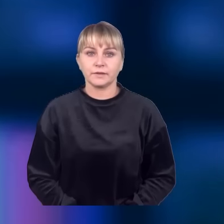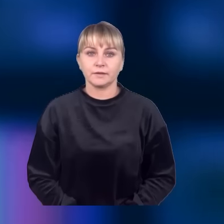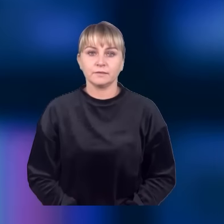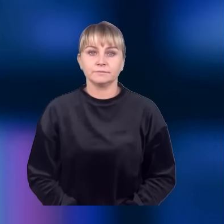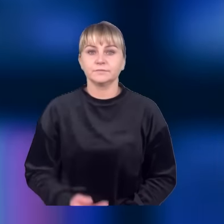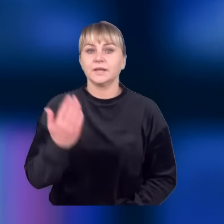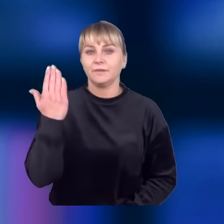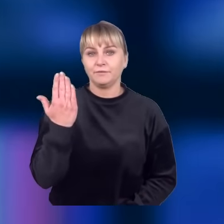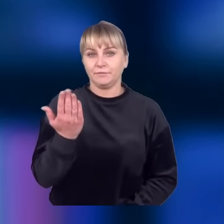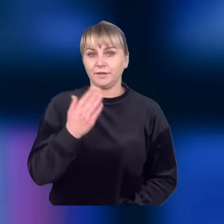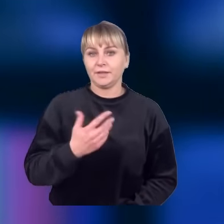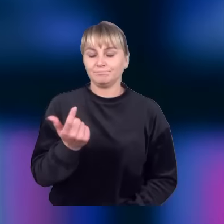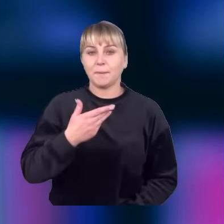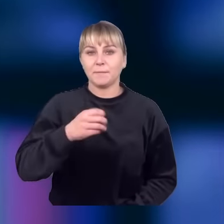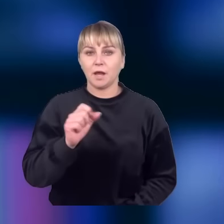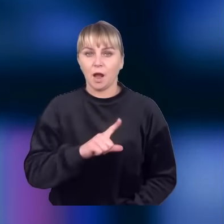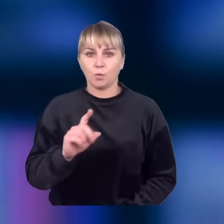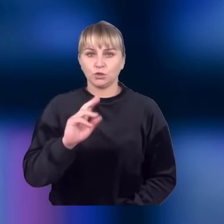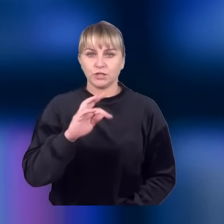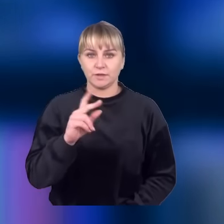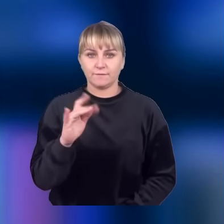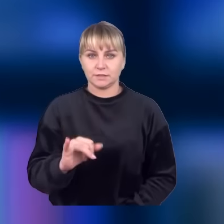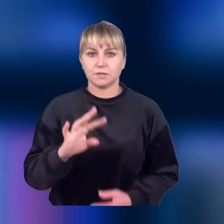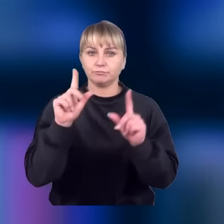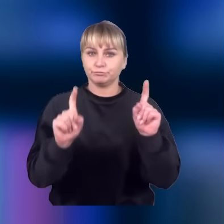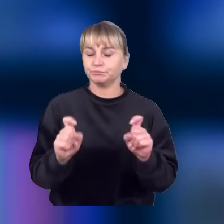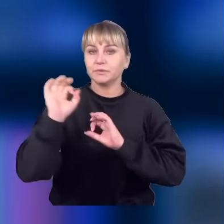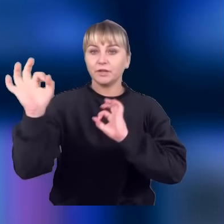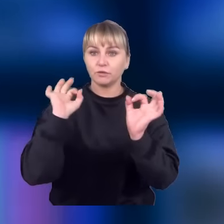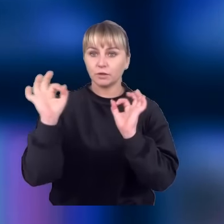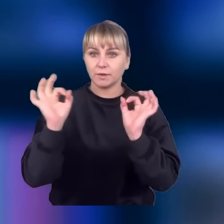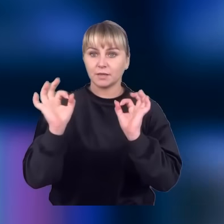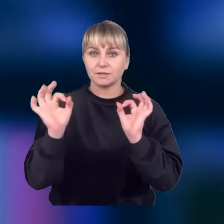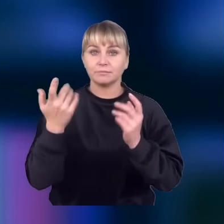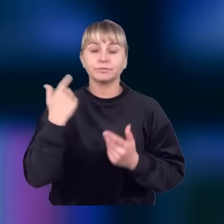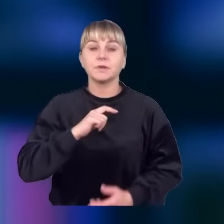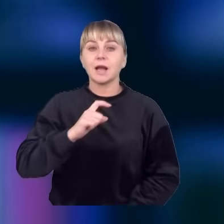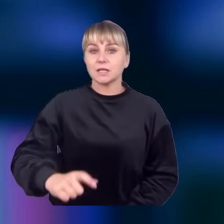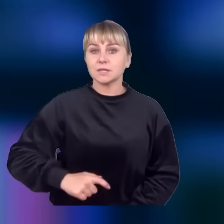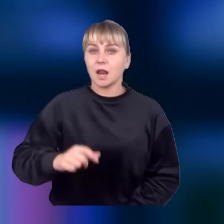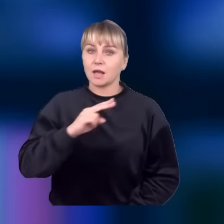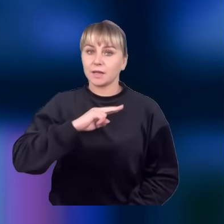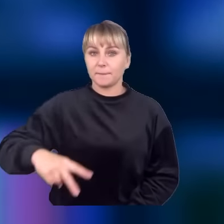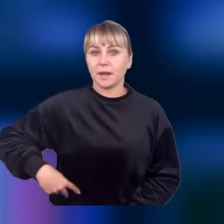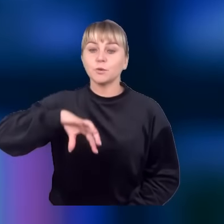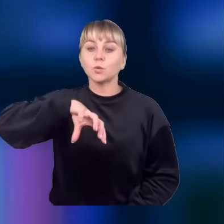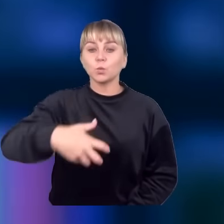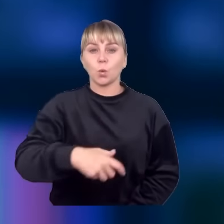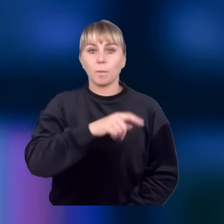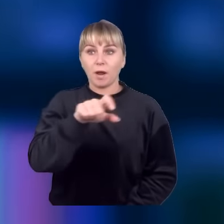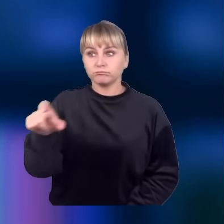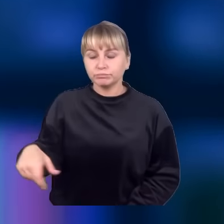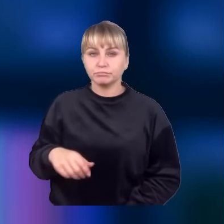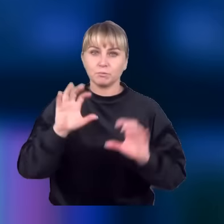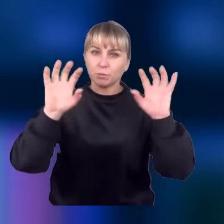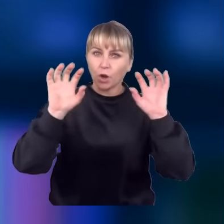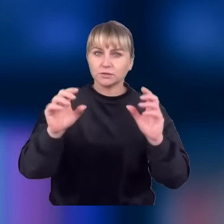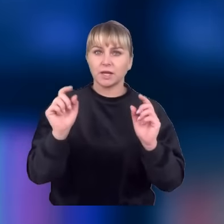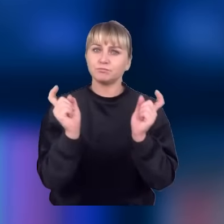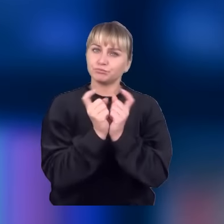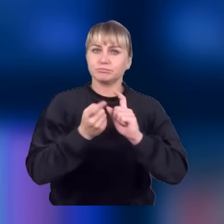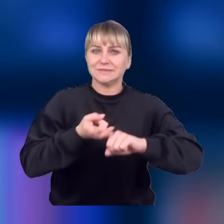Witam Państwa, Michał Trześniewski. Zaczynamy informacje. Przed kancelarią premiera grupa osób protestowała przeciwko zawieszeniu prawa